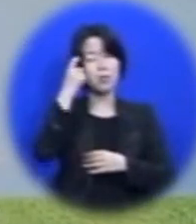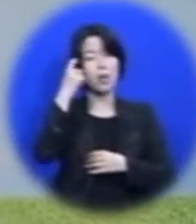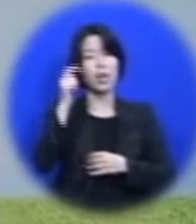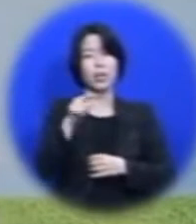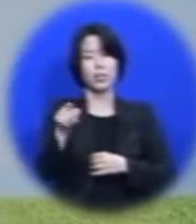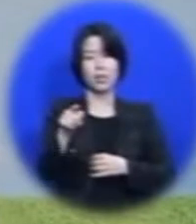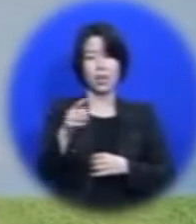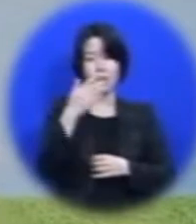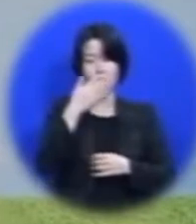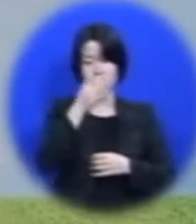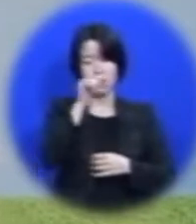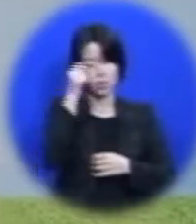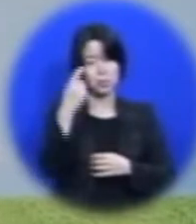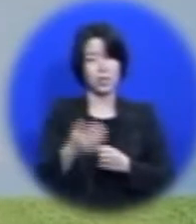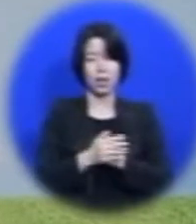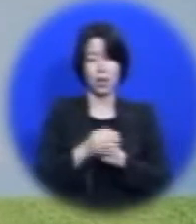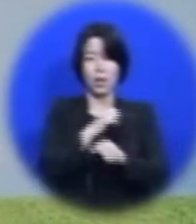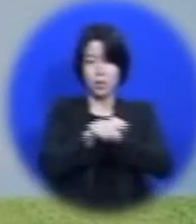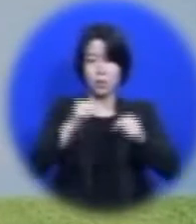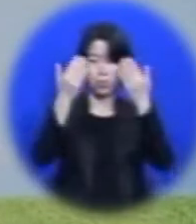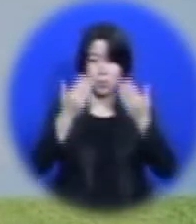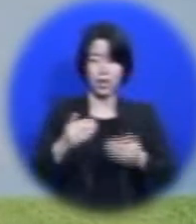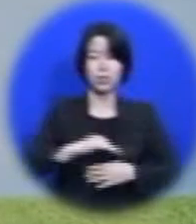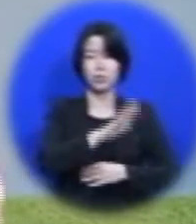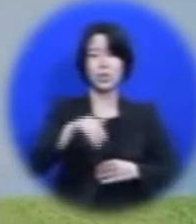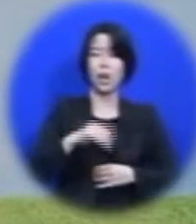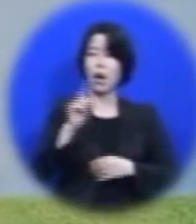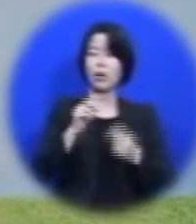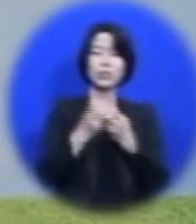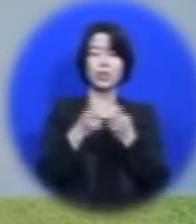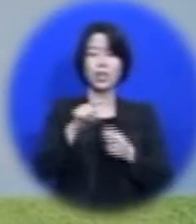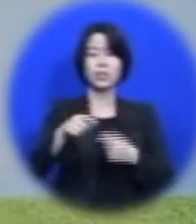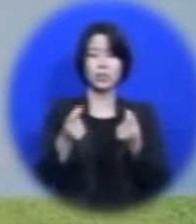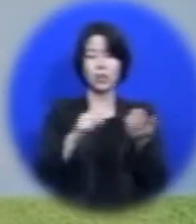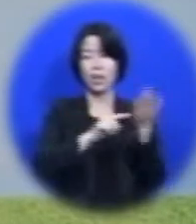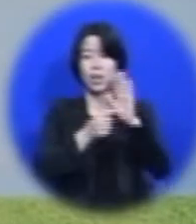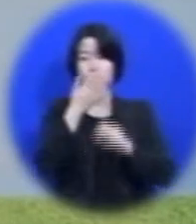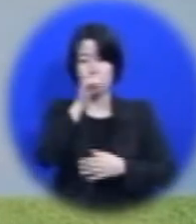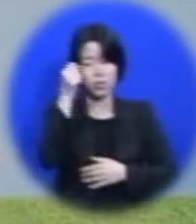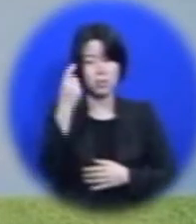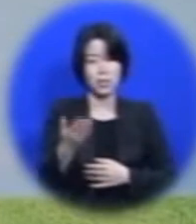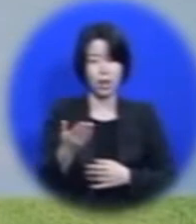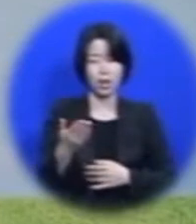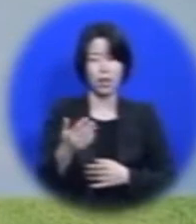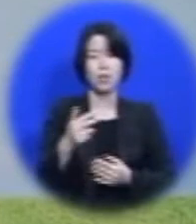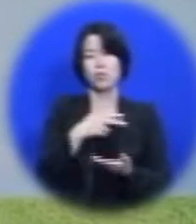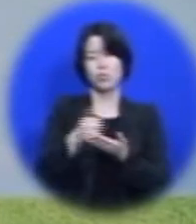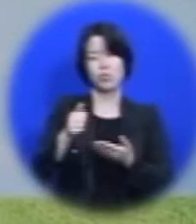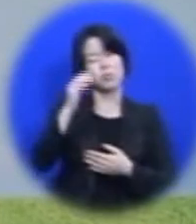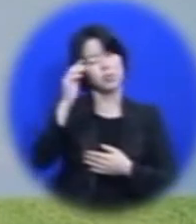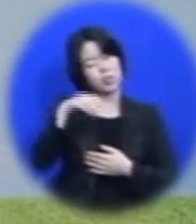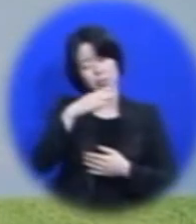그게 가능해요? 용서받은 우리가 어떻게 그렇게 반응할 수 있어요? 주님을 전혀 바라보지 않는